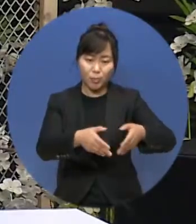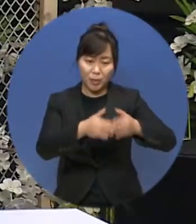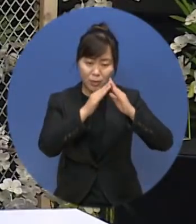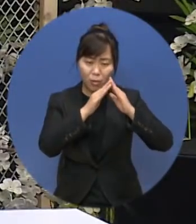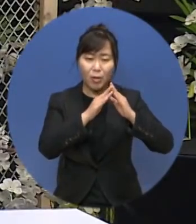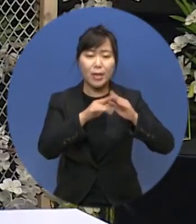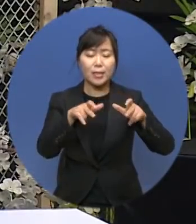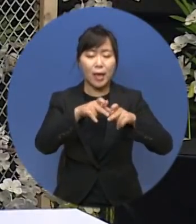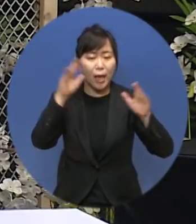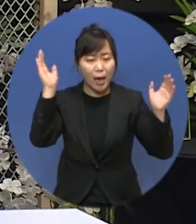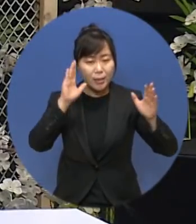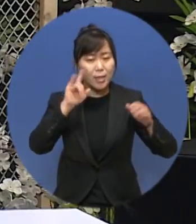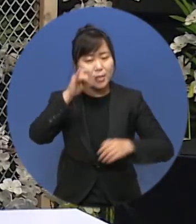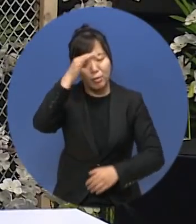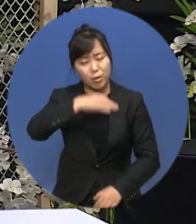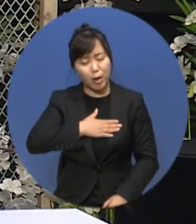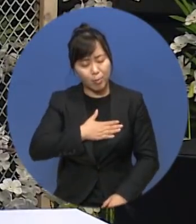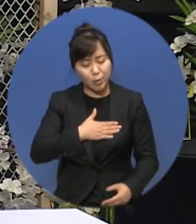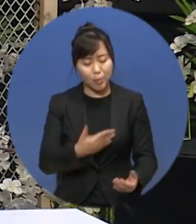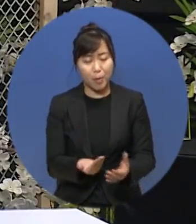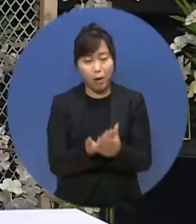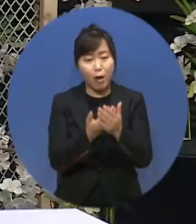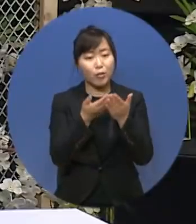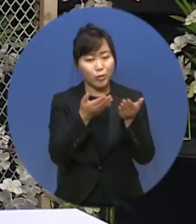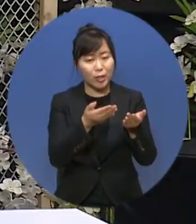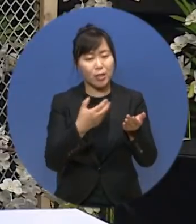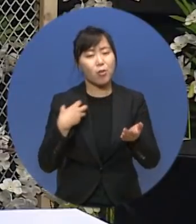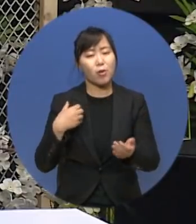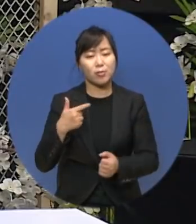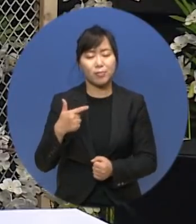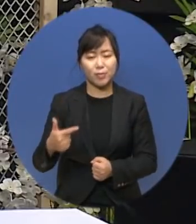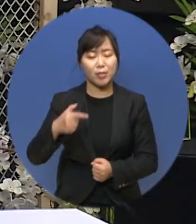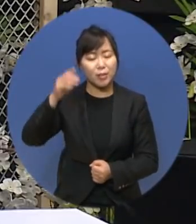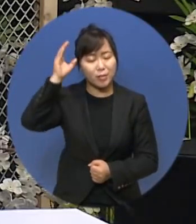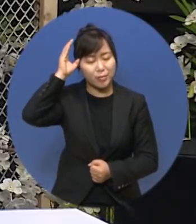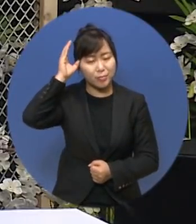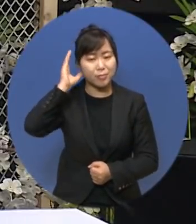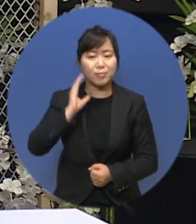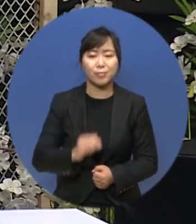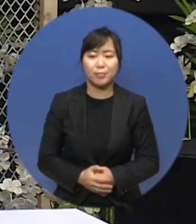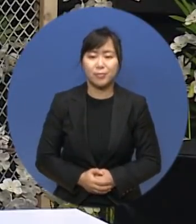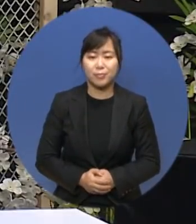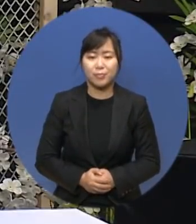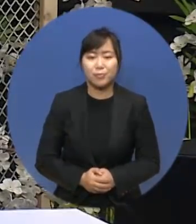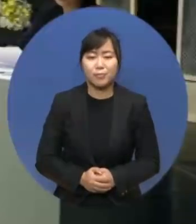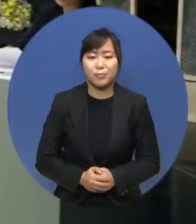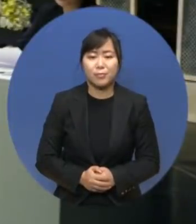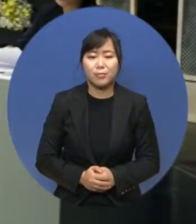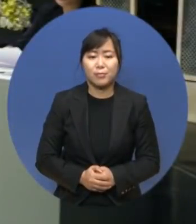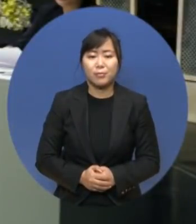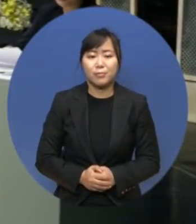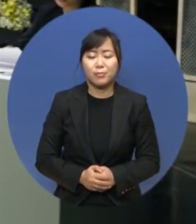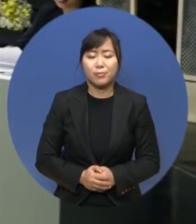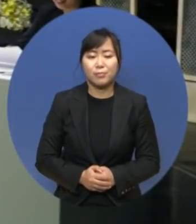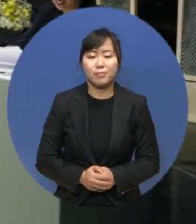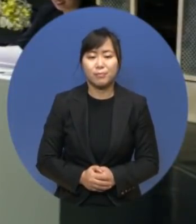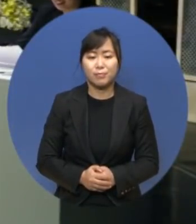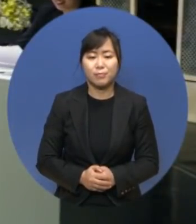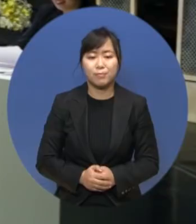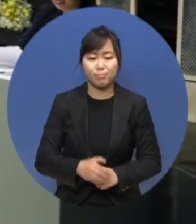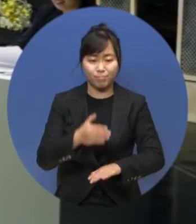장애학생의 예술적 감성을 높이는 데에 큰 역할을 할 것으로 기대합니다. 네,